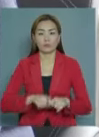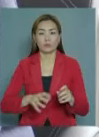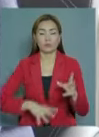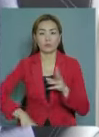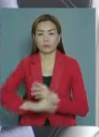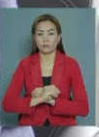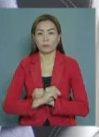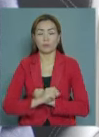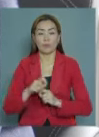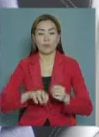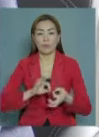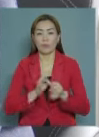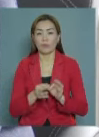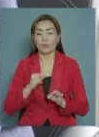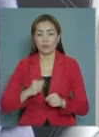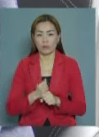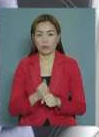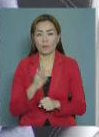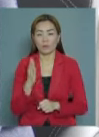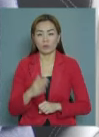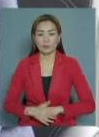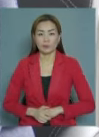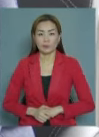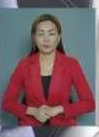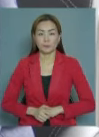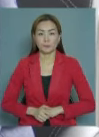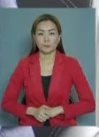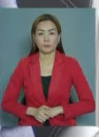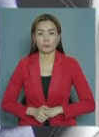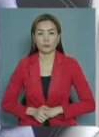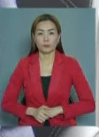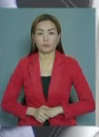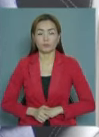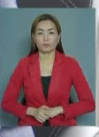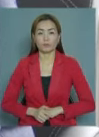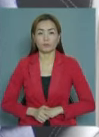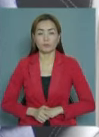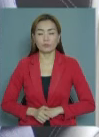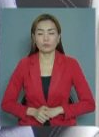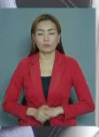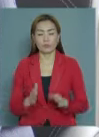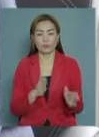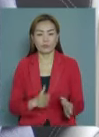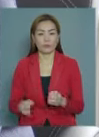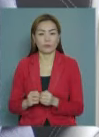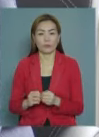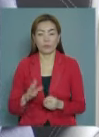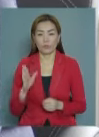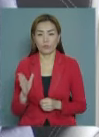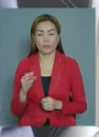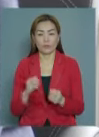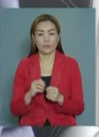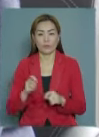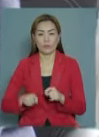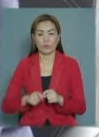соның бәрін болдырмау үшін осы жұмыс атқарып жатыр қазір. И жұмыс жүреді бізге пока. Ол